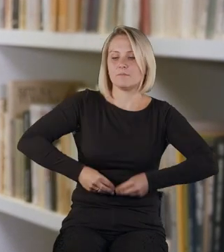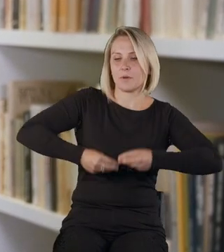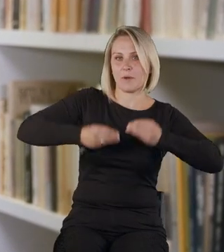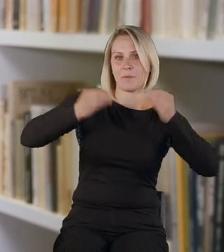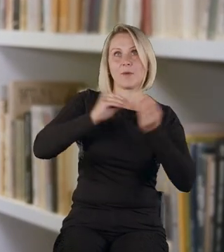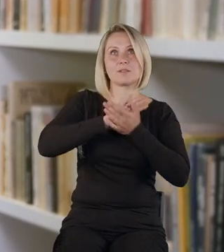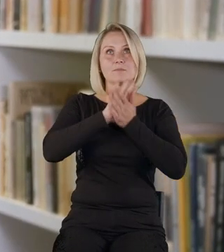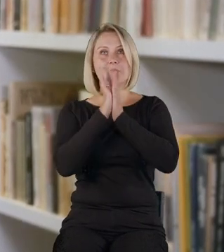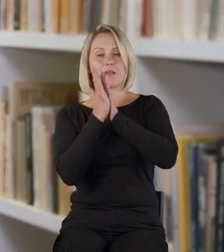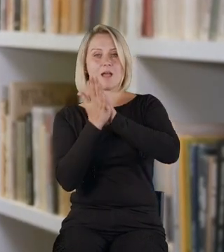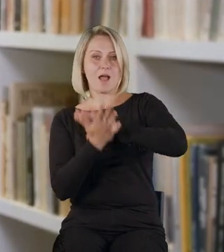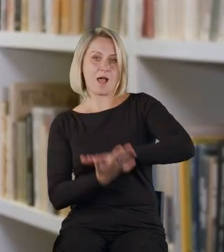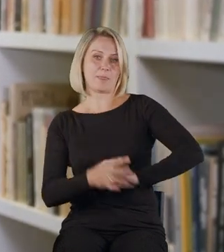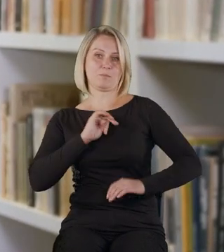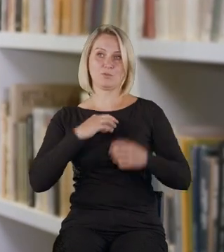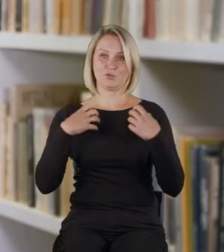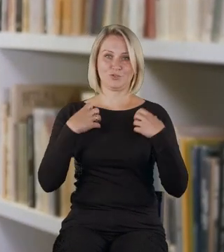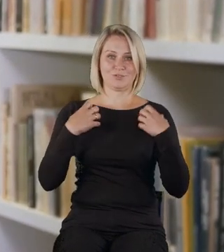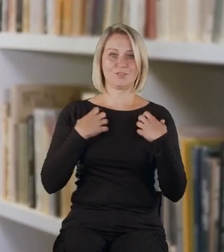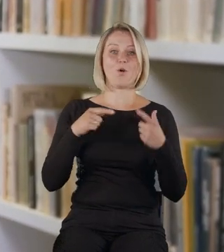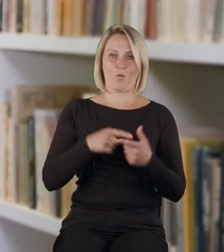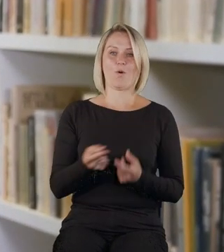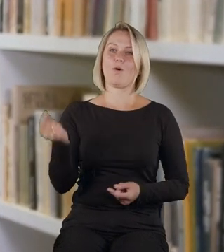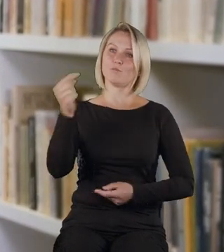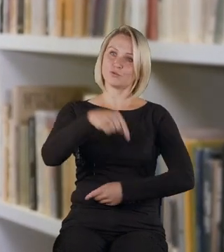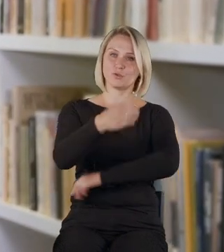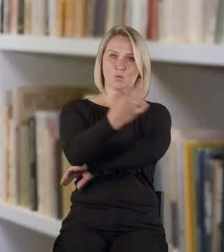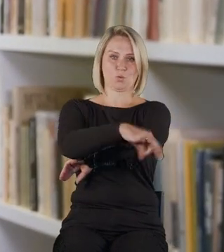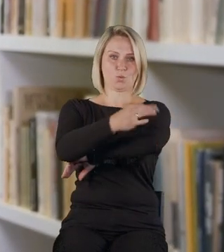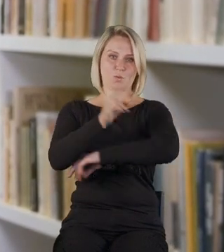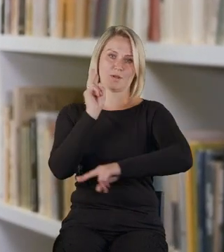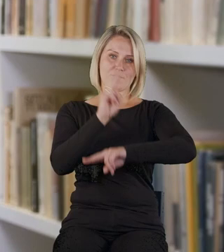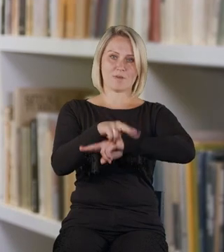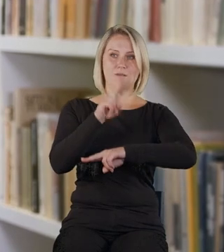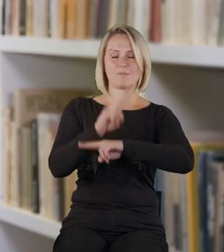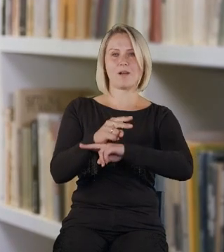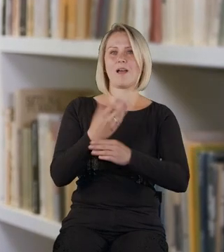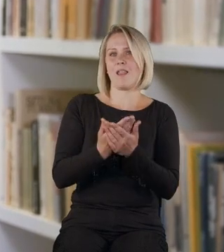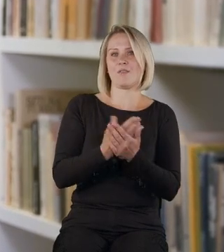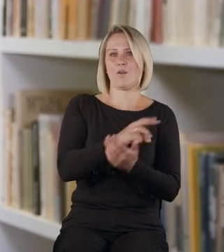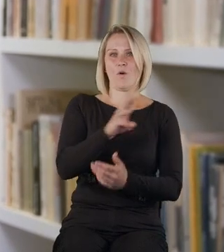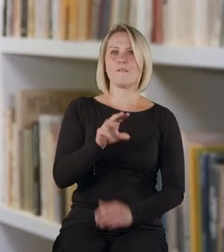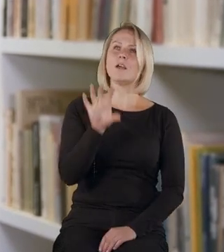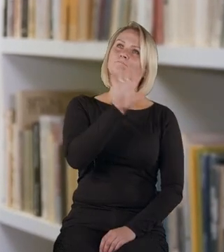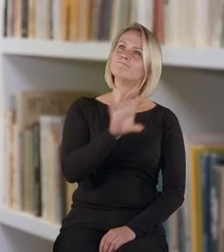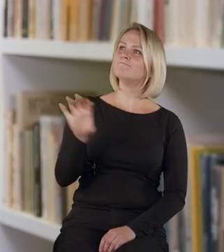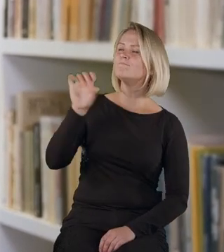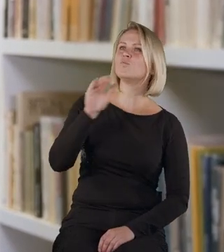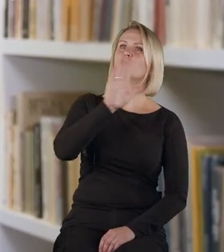się zmieniać, żeby zmieniać swoje życie. I po to przychodzicie na studia, po to rozglądacie się w